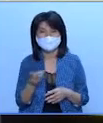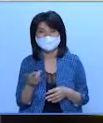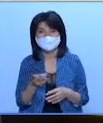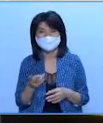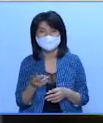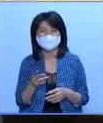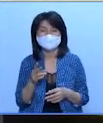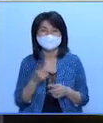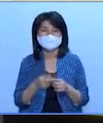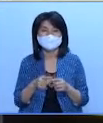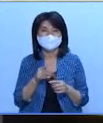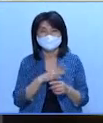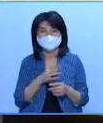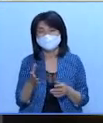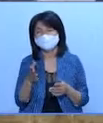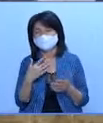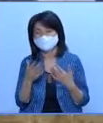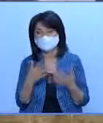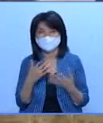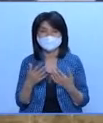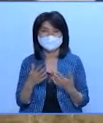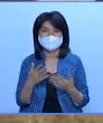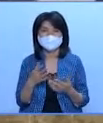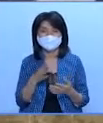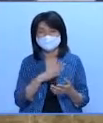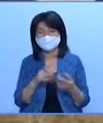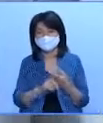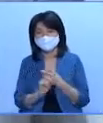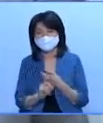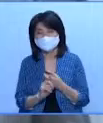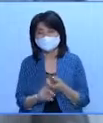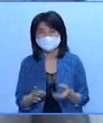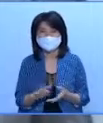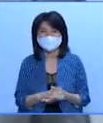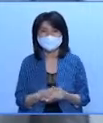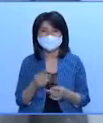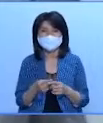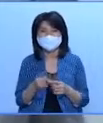және пандемия жағдайындағы әрекеттер алгоритміне қатаң сәйкес болған дейді.